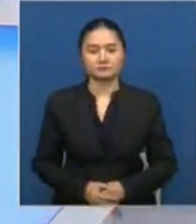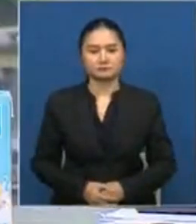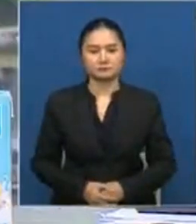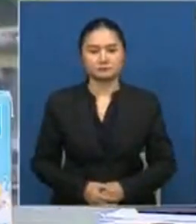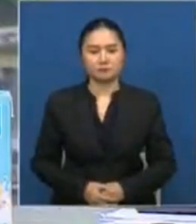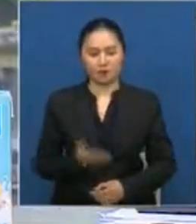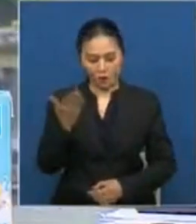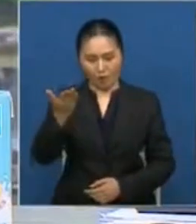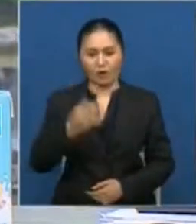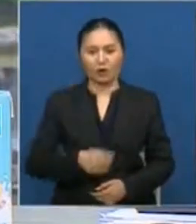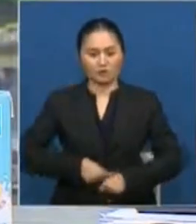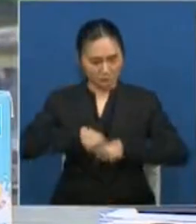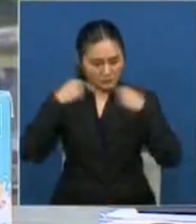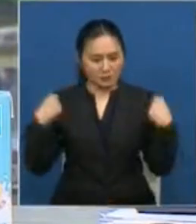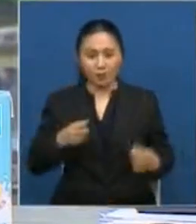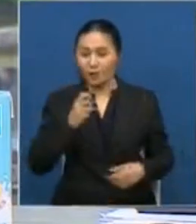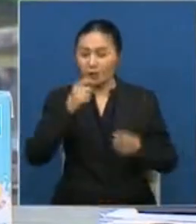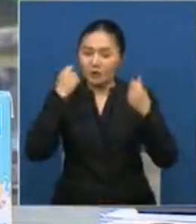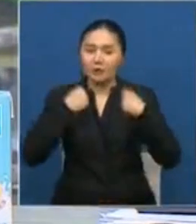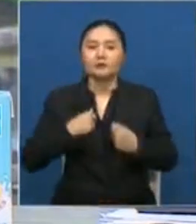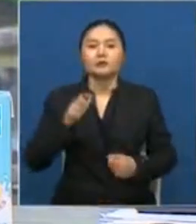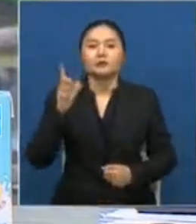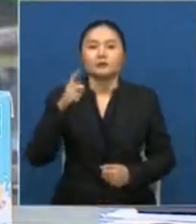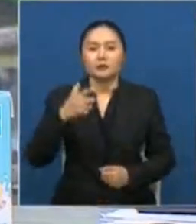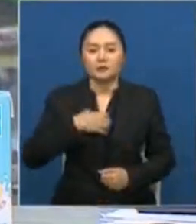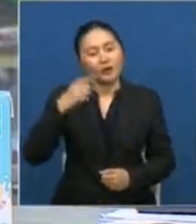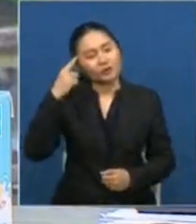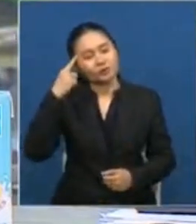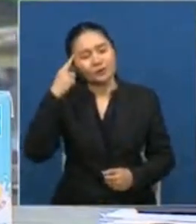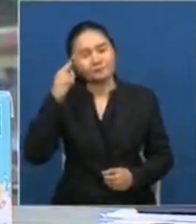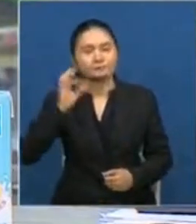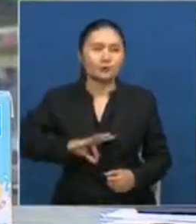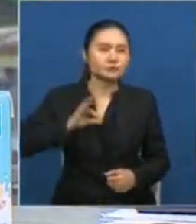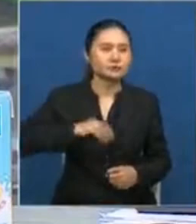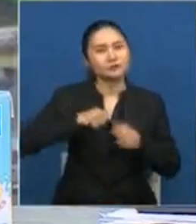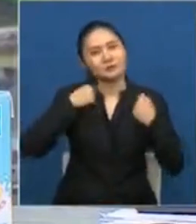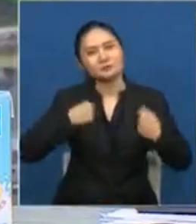พี่ครับผมขอถอดเสื้อแล้วก็ลองทองหน่อยได้ไหมจะอยากรู้ฟิลว่าเวลาแบบถ